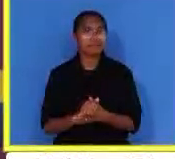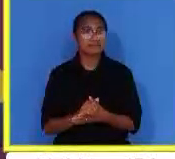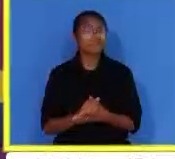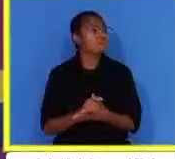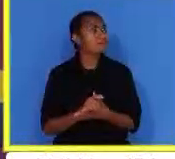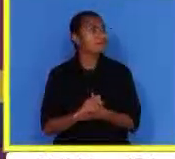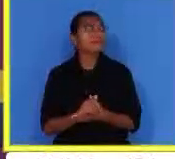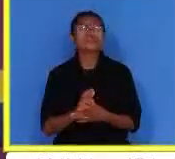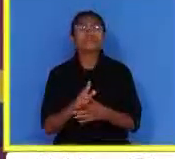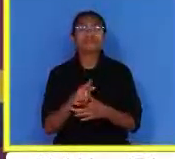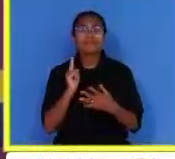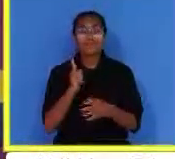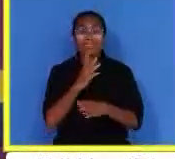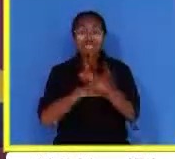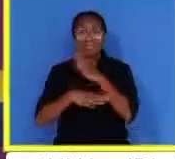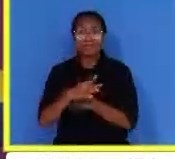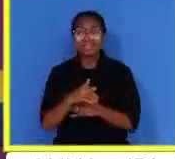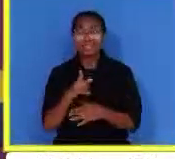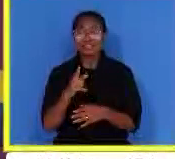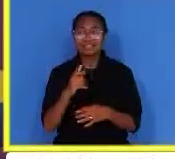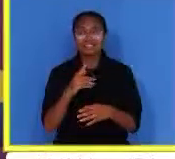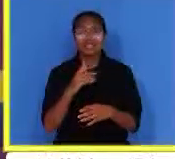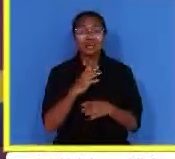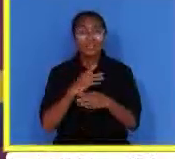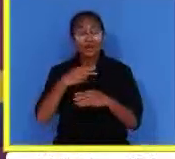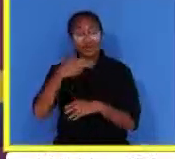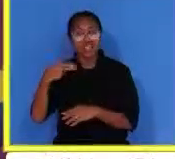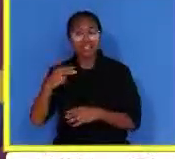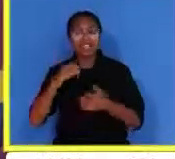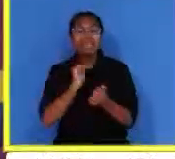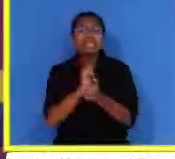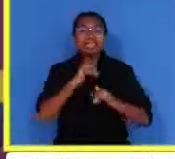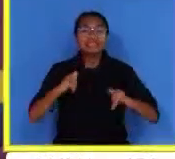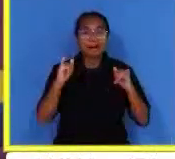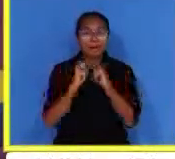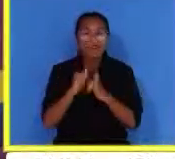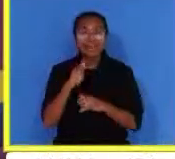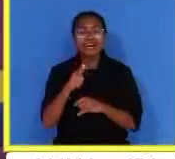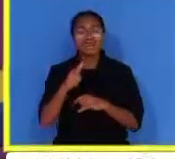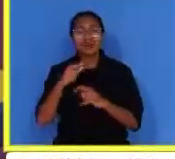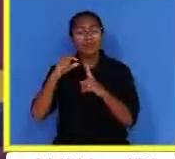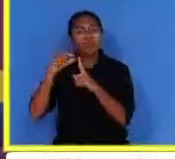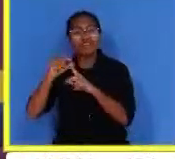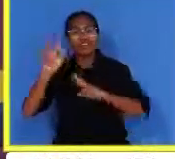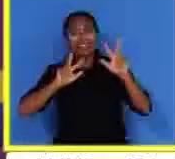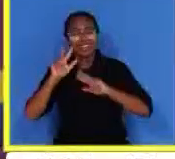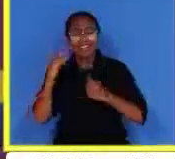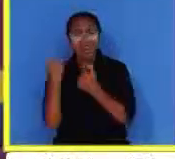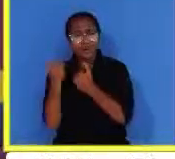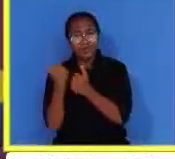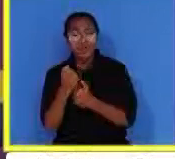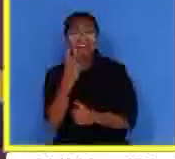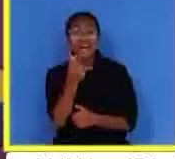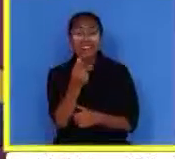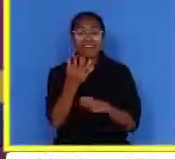Advokasi Difabel atau SIGAP Indonesia bekerjasama dengan Dinas Kesehatan Provinsi Nusa Tenggara Timur atas dukungan dana